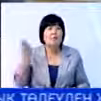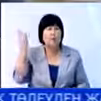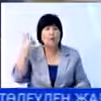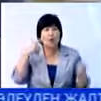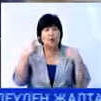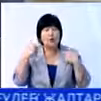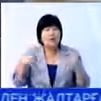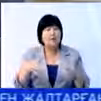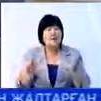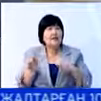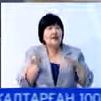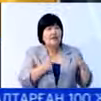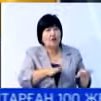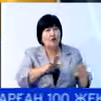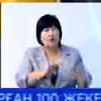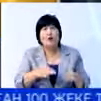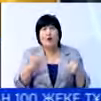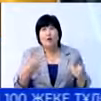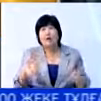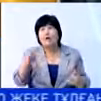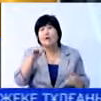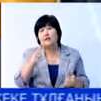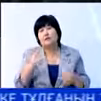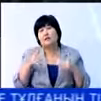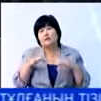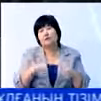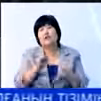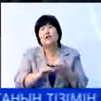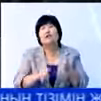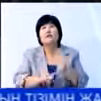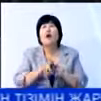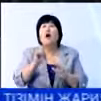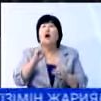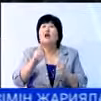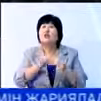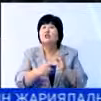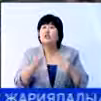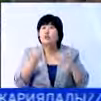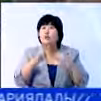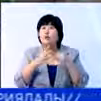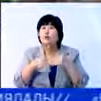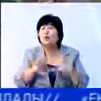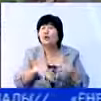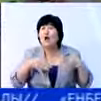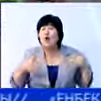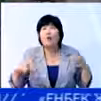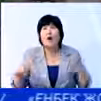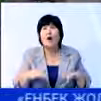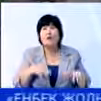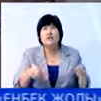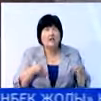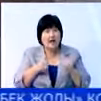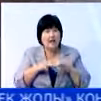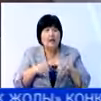творчествомызды шамалы итеріңкіреп қойып, мынау ілімі творчествомен оқыған жағдайым бар. Ақынның 70 жылдығы туған жерде ауқымды шаралармен